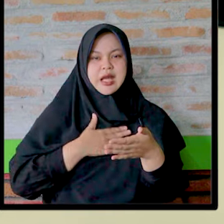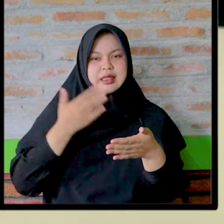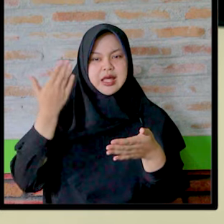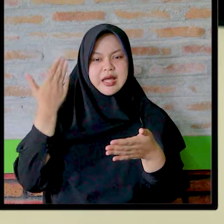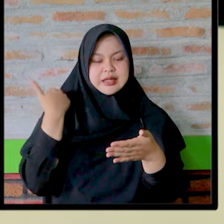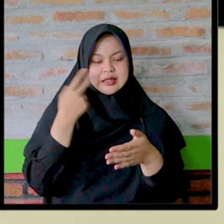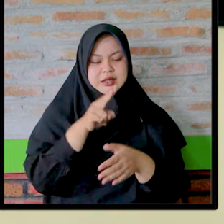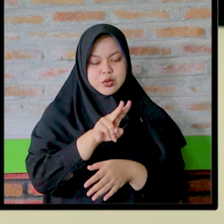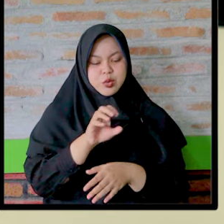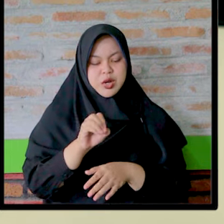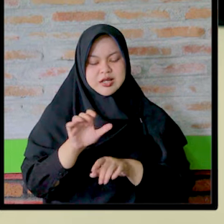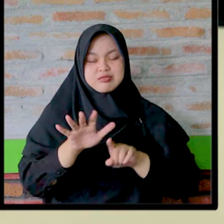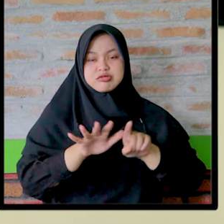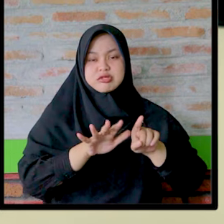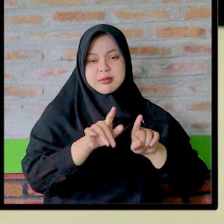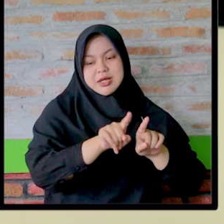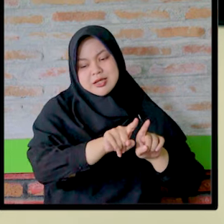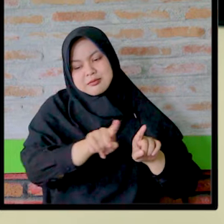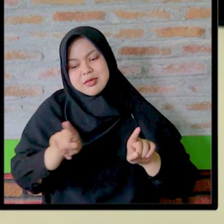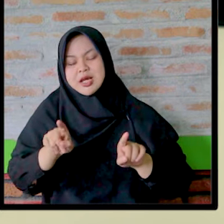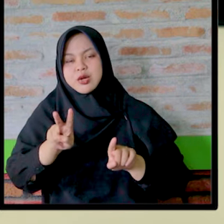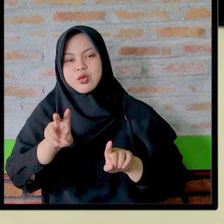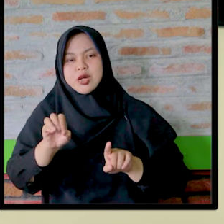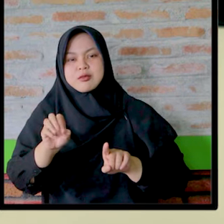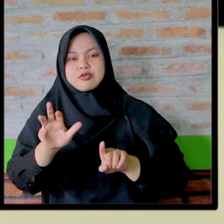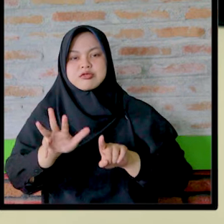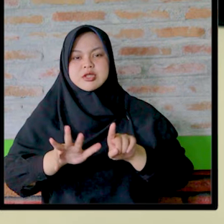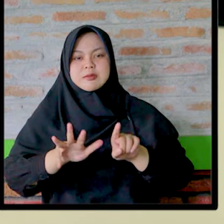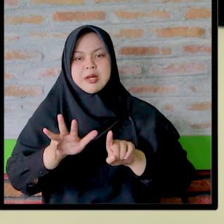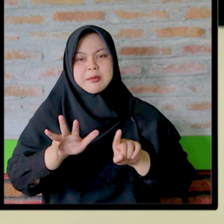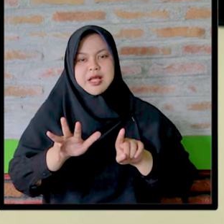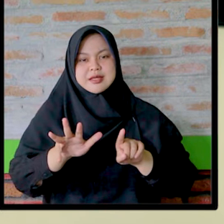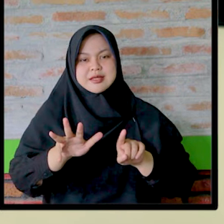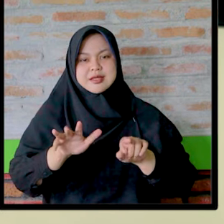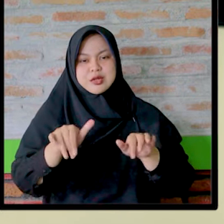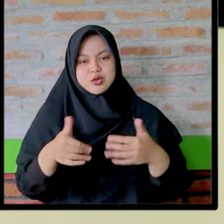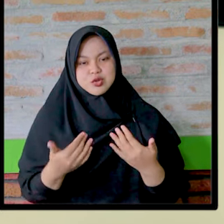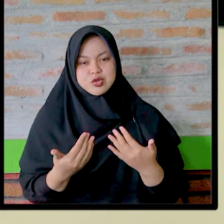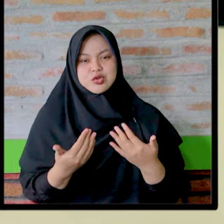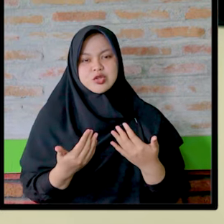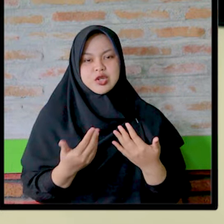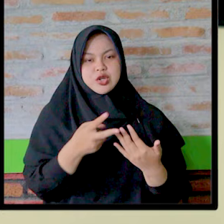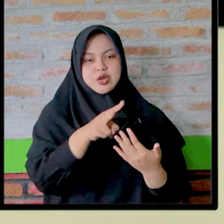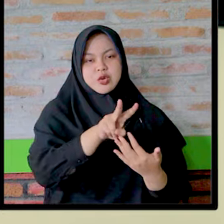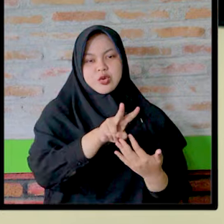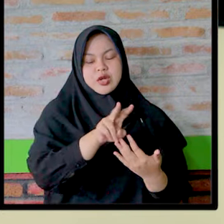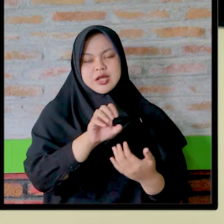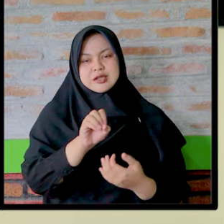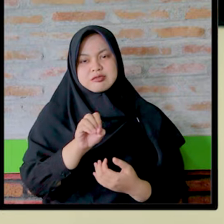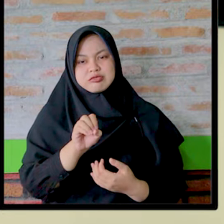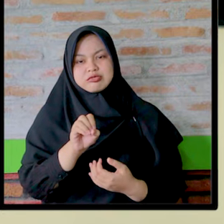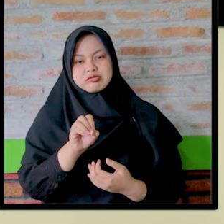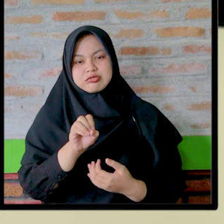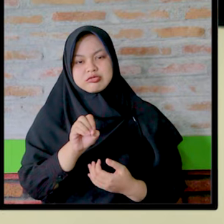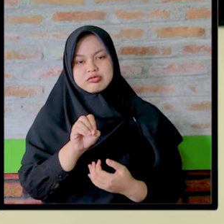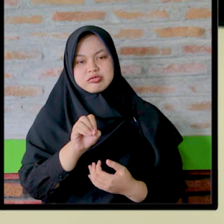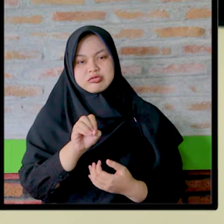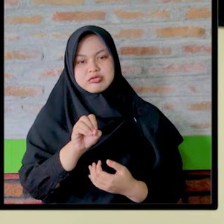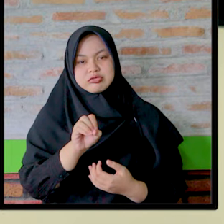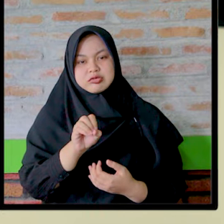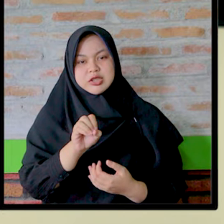2015 sampai 2019 kemudian 2000 ee 92 sampai